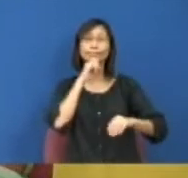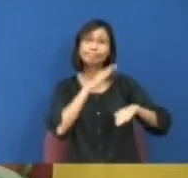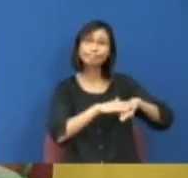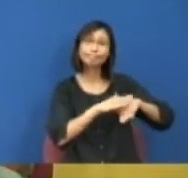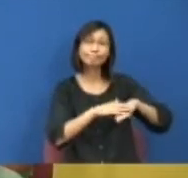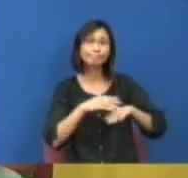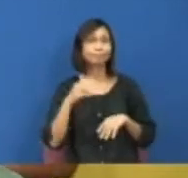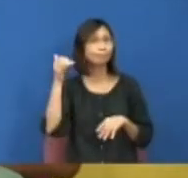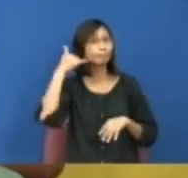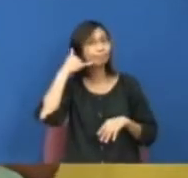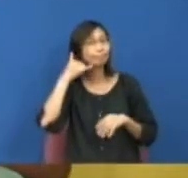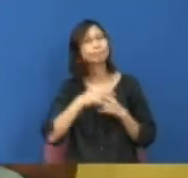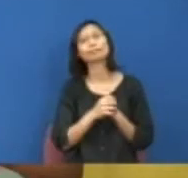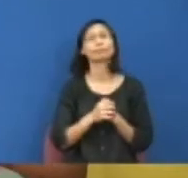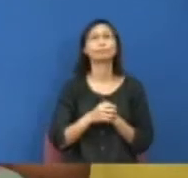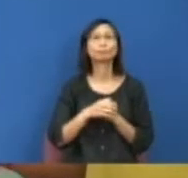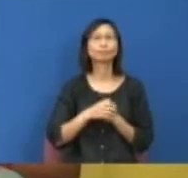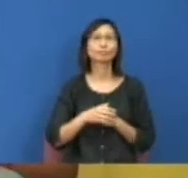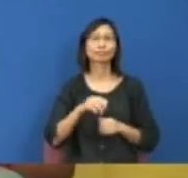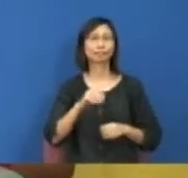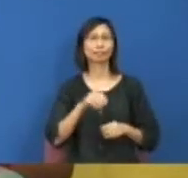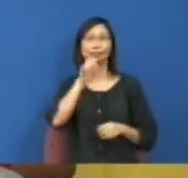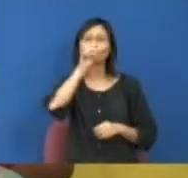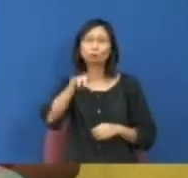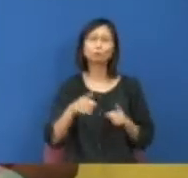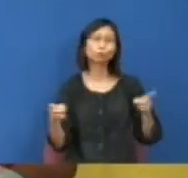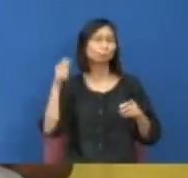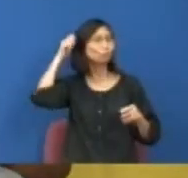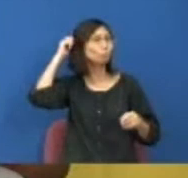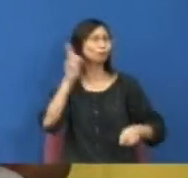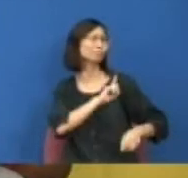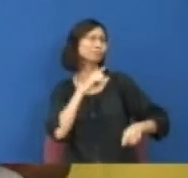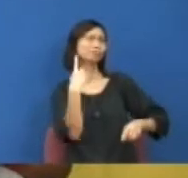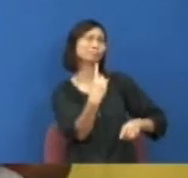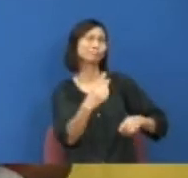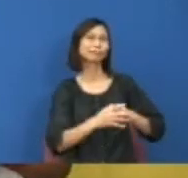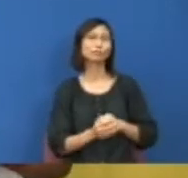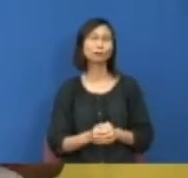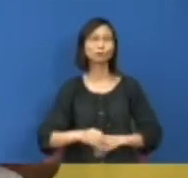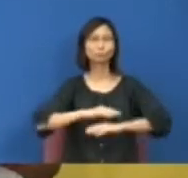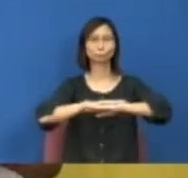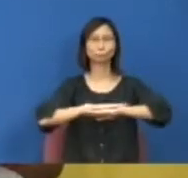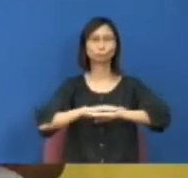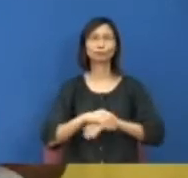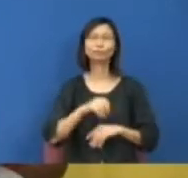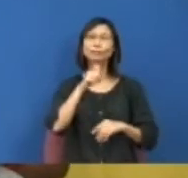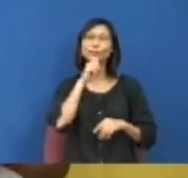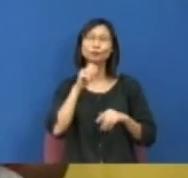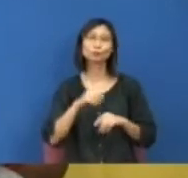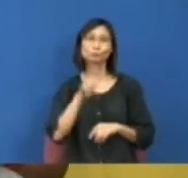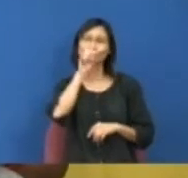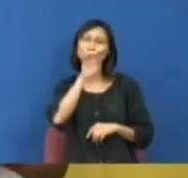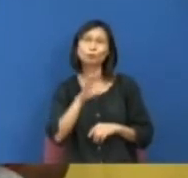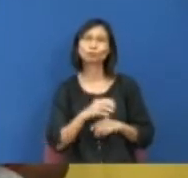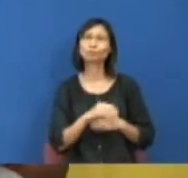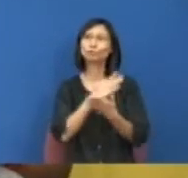長毛單即係依一個單拖做主持都有一啲即係非常之正面嘅評價啦。咁其實